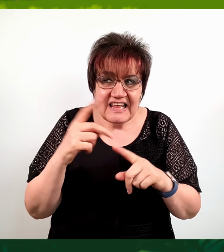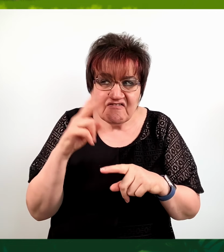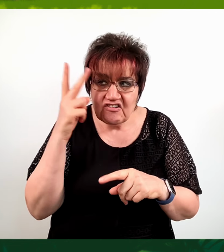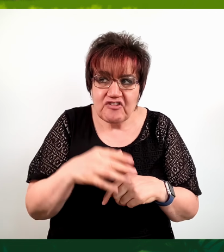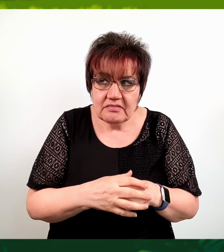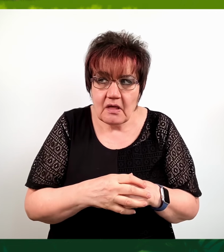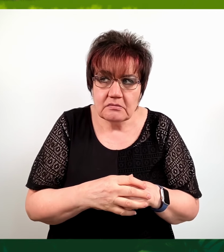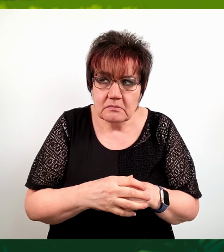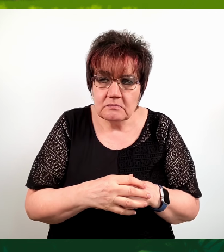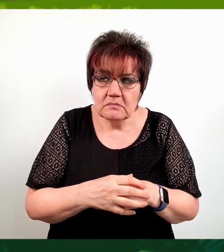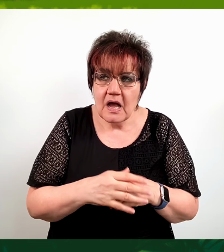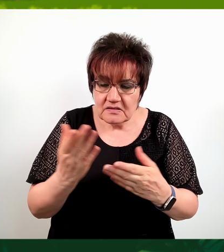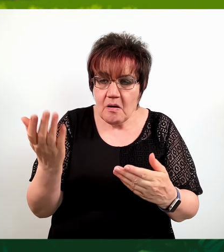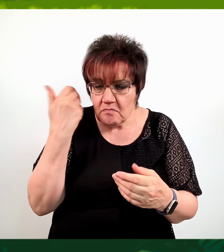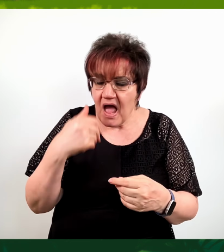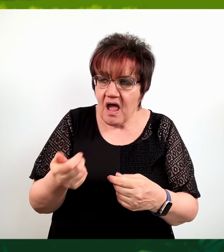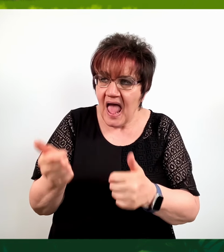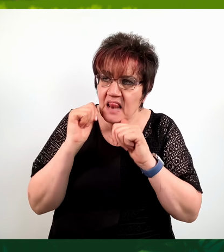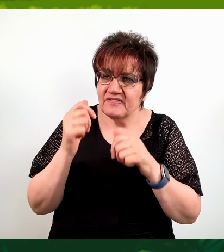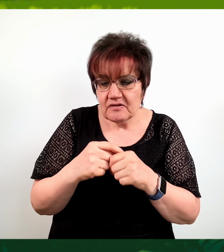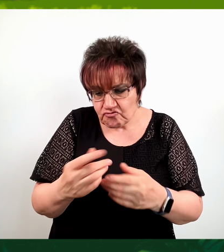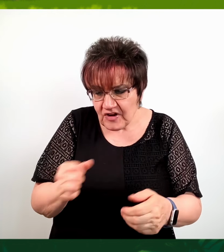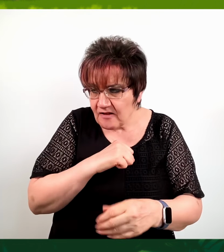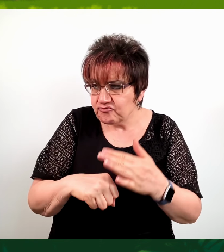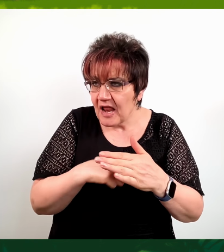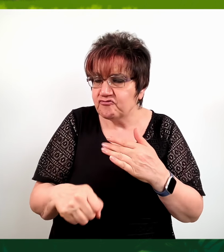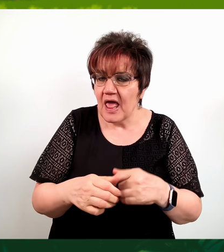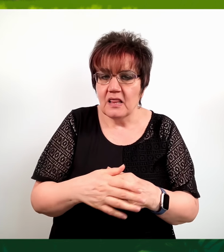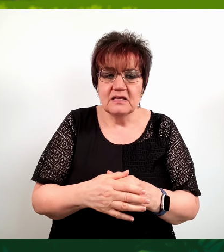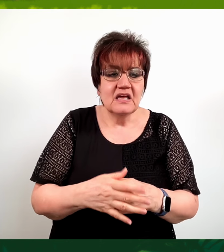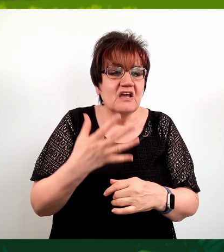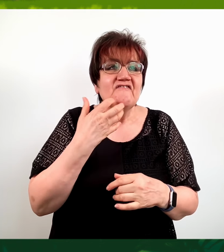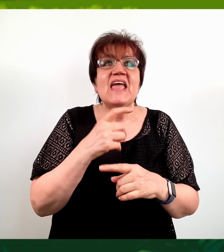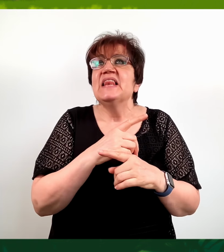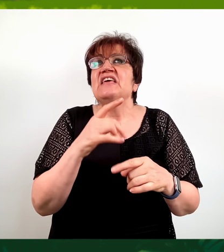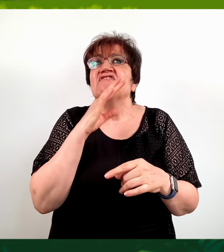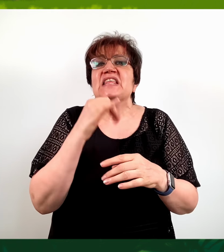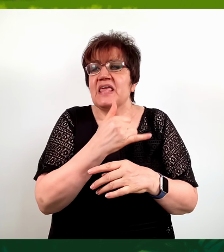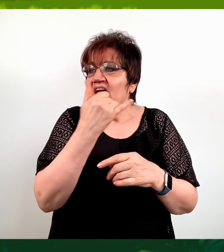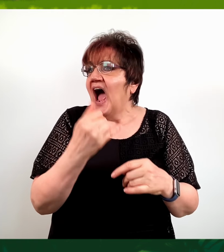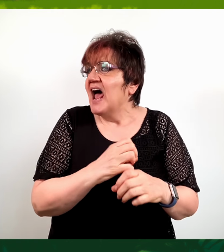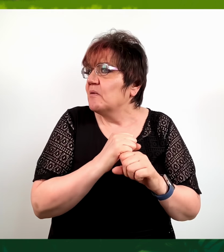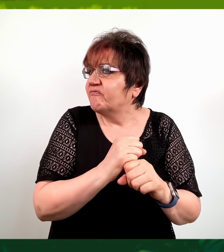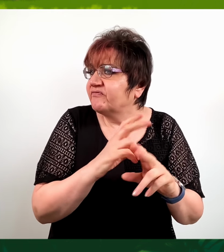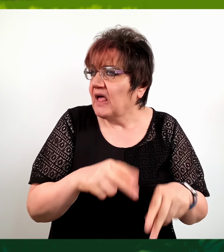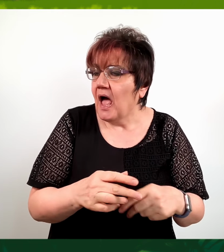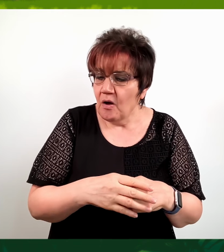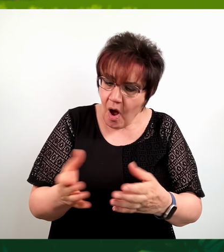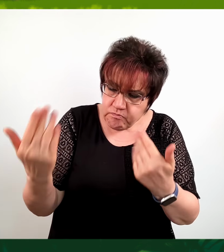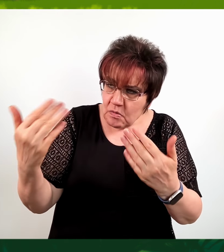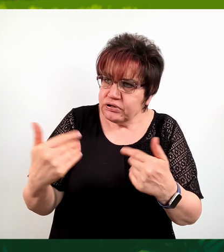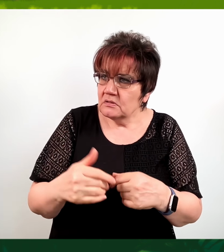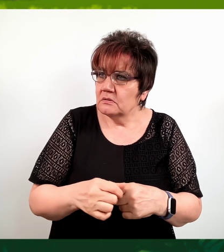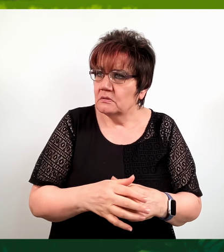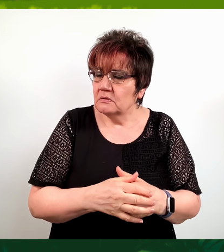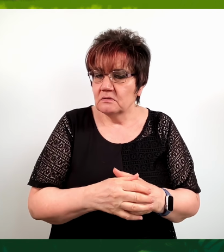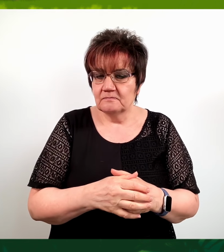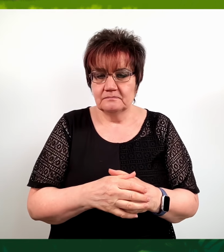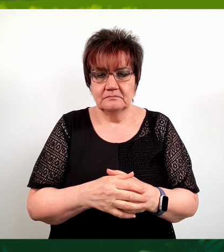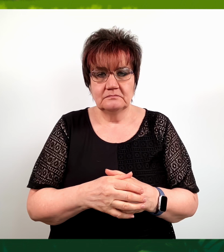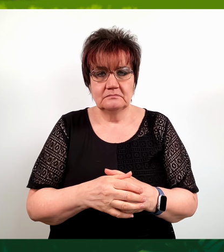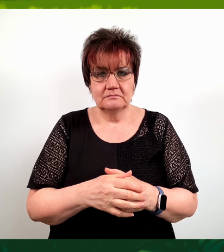nicht hinterher? Also, macht was! Und zwar ein bisschen hurtig! Ich will dir keine Jahre mehr zubringen! Beeilt euch! Zack, zack!